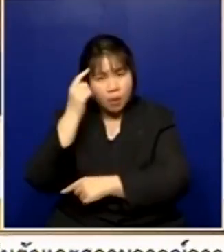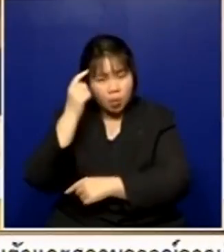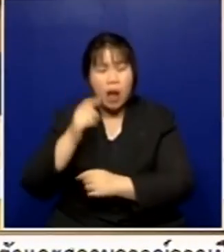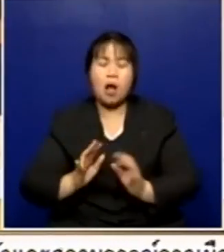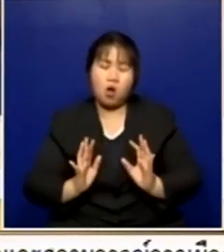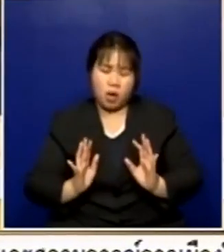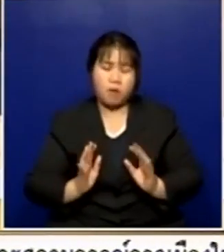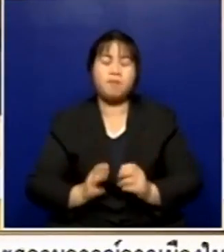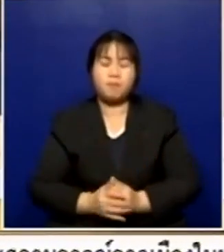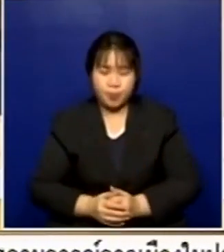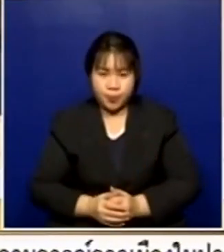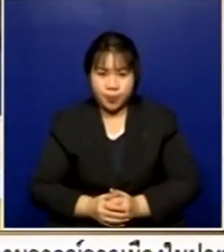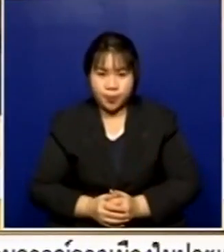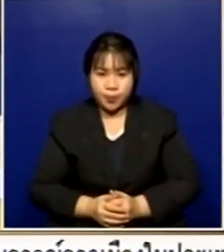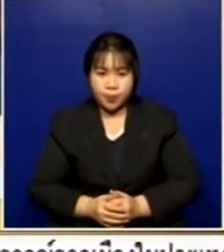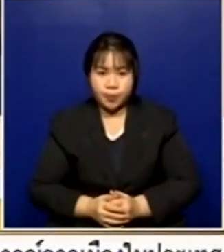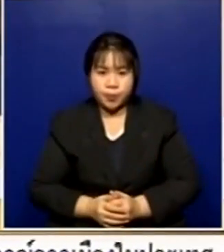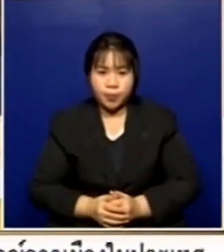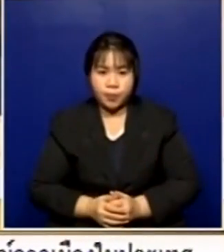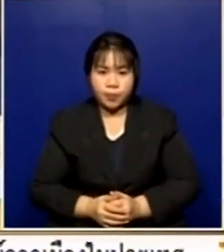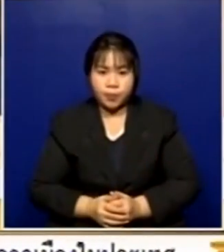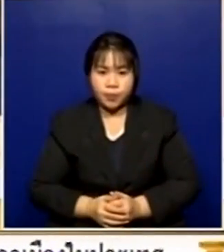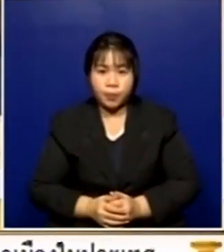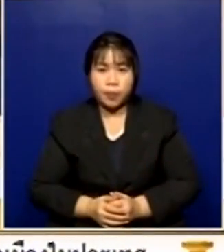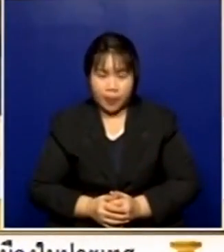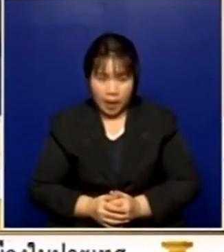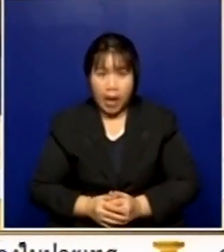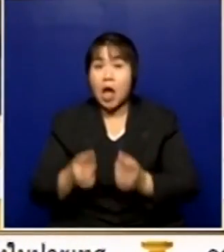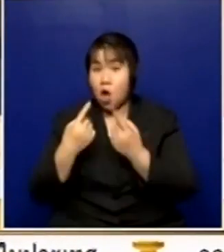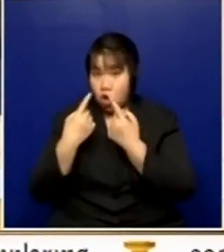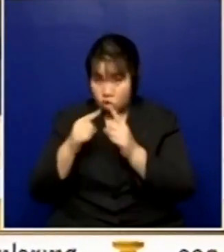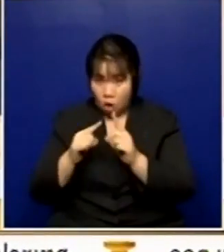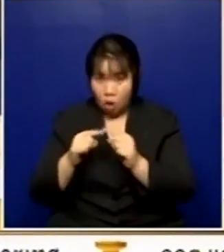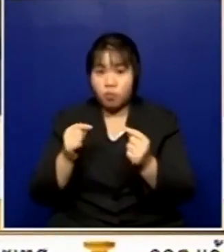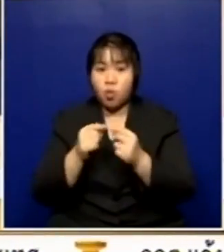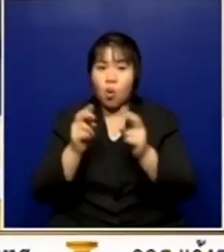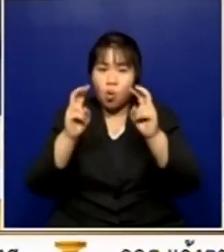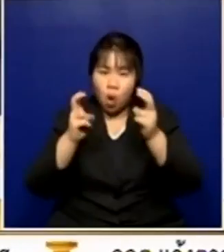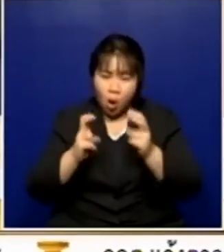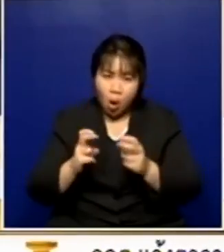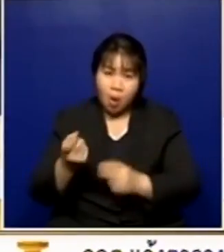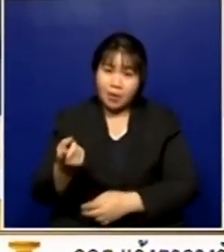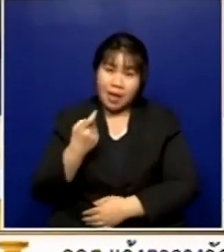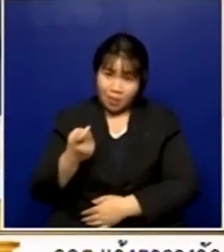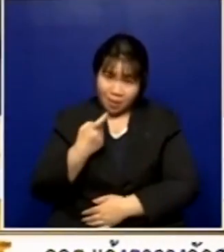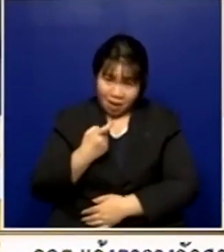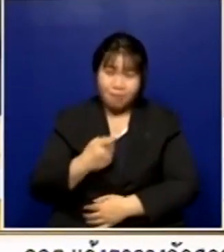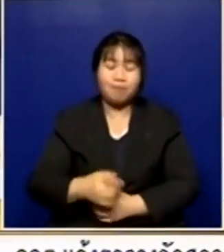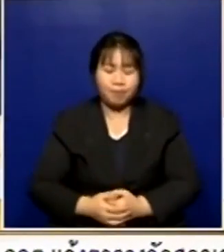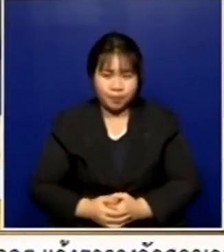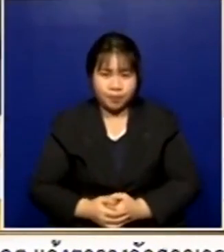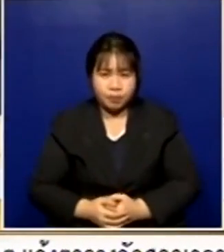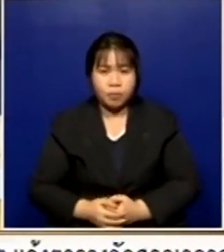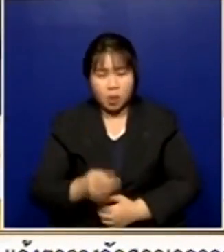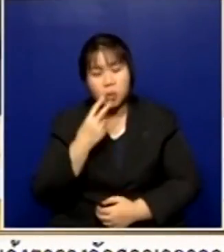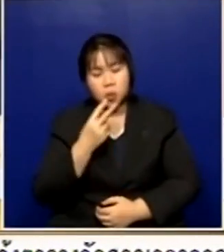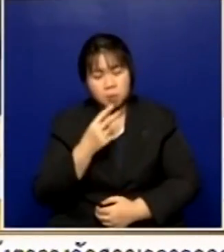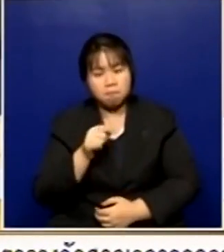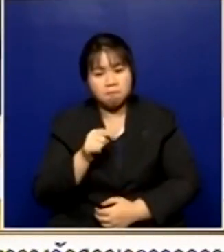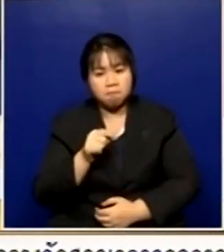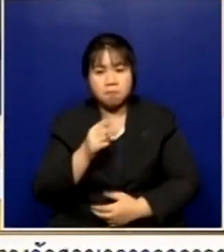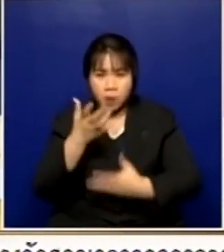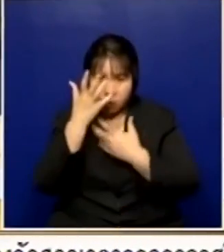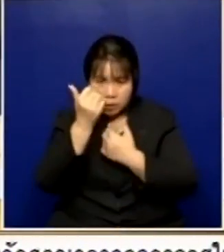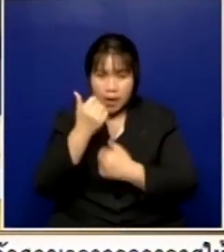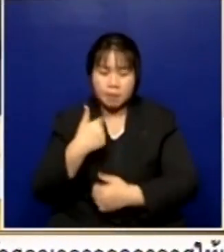พูดเท่านี้ละกันนะครับอ่าอืมขอตอบคำถามในประเด็นที่หลายท่านตั้งประเด็นเนื้อนี้นะครับซึ่งน่าสนใจนะครับแล้วก็